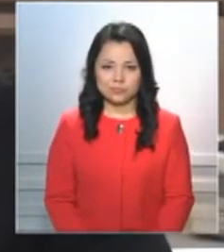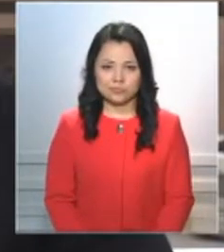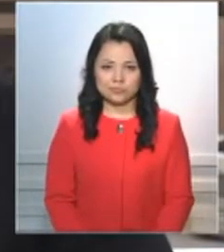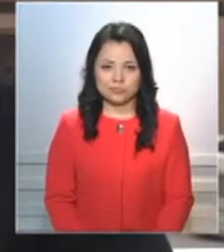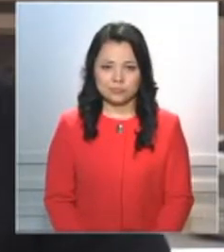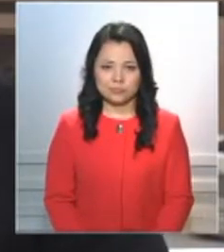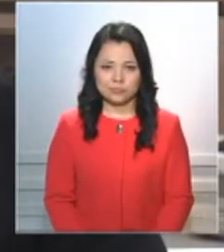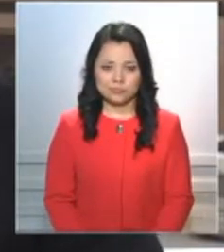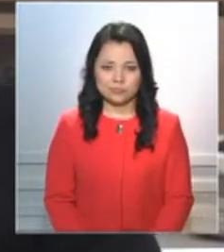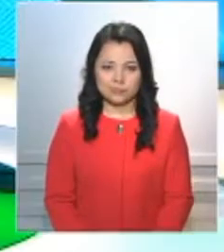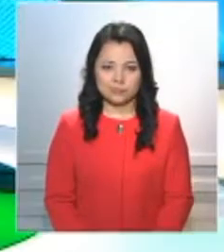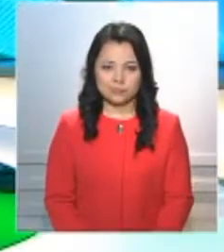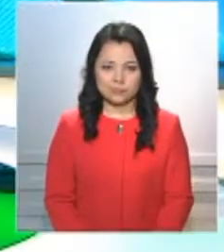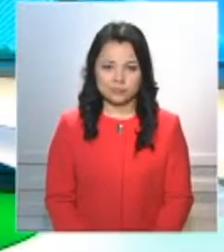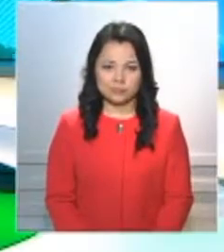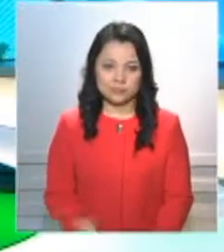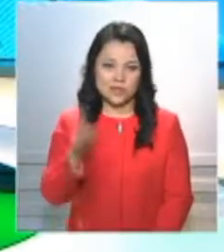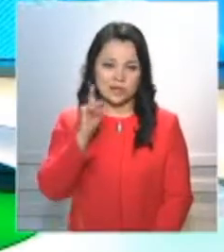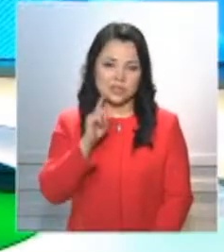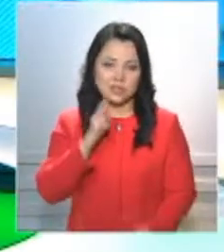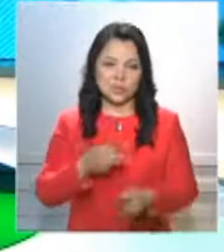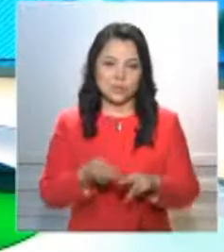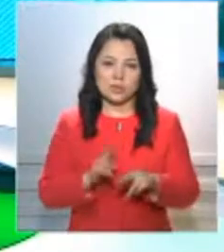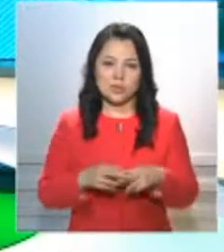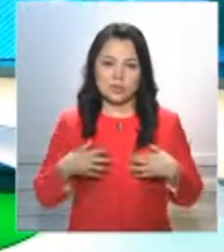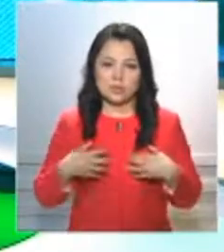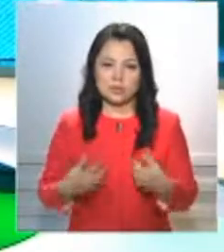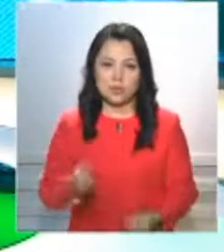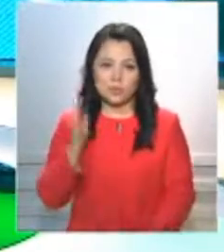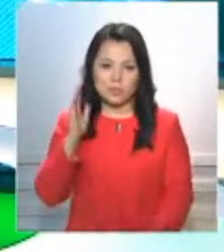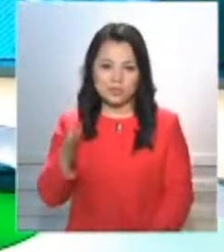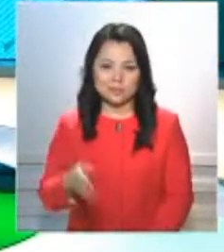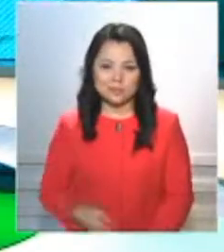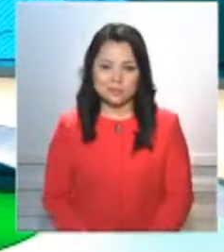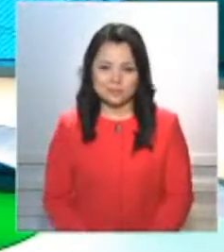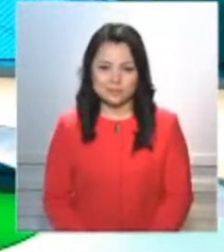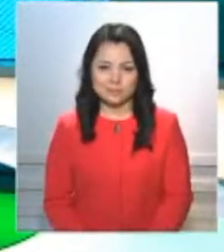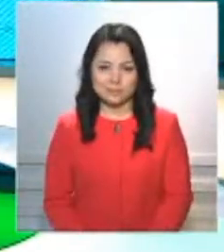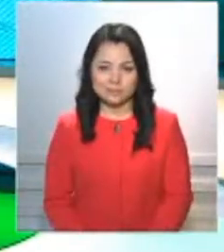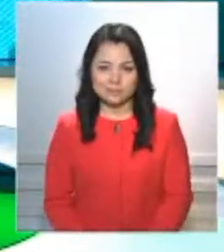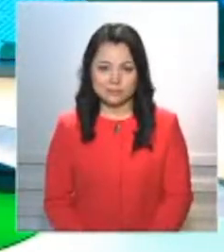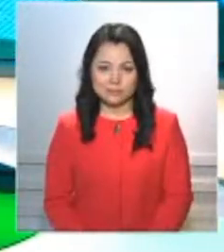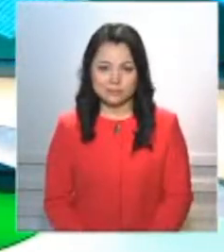KZ Астанадан. Әзірге айтарымыз осы, келесі сағатта жүздескенше.